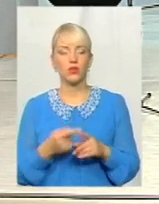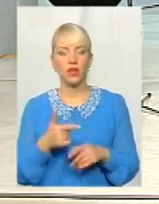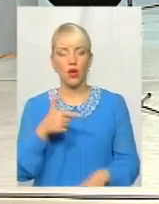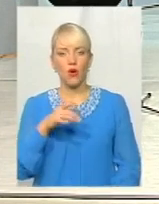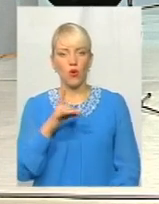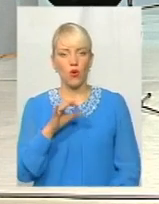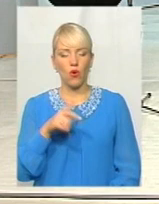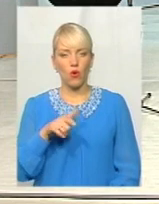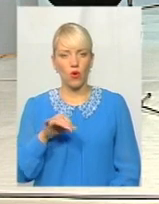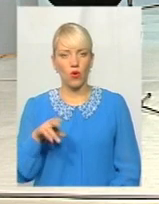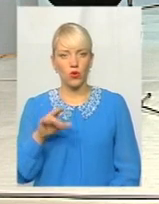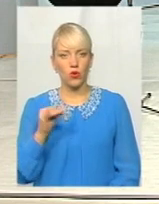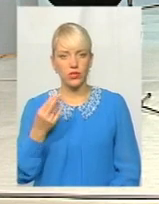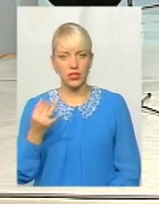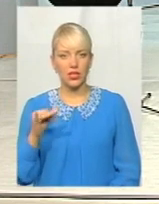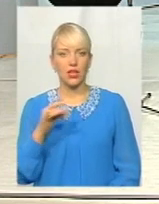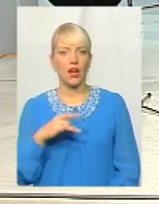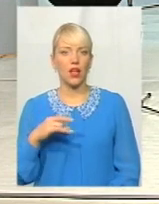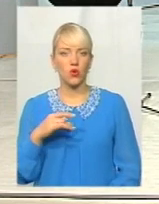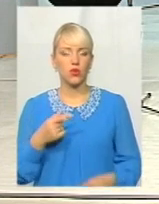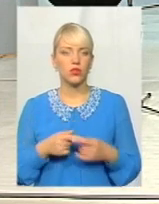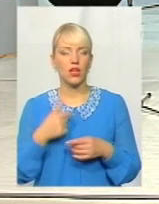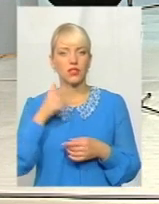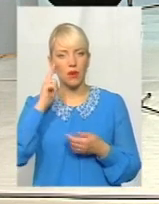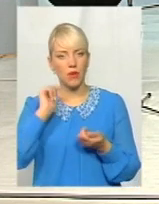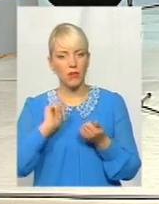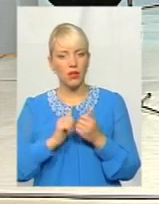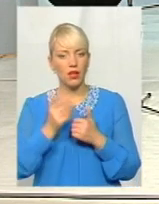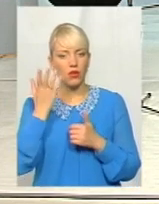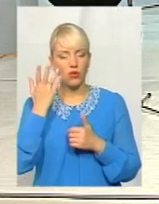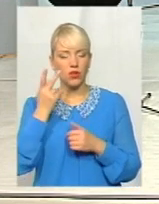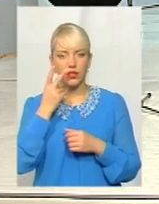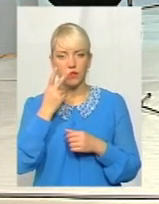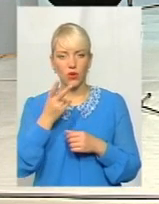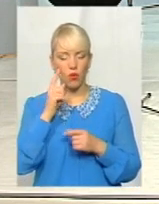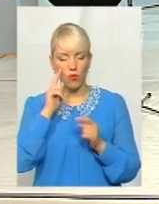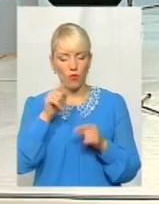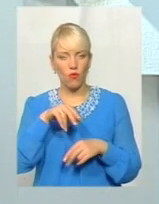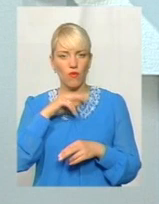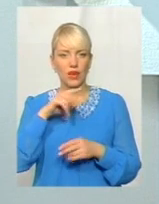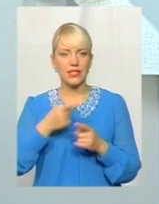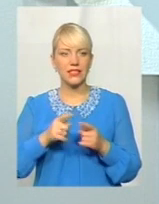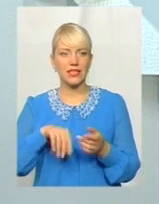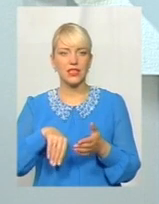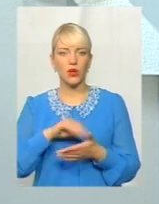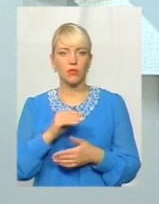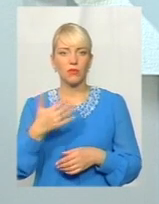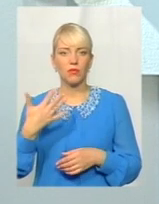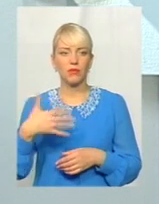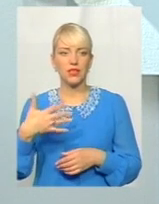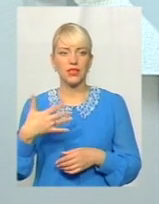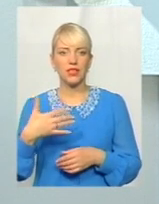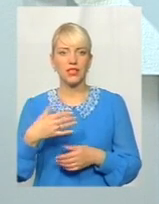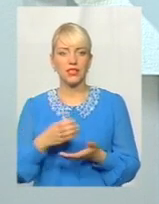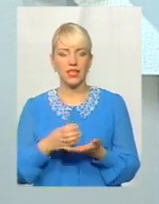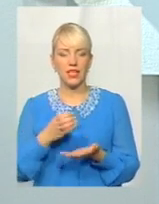Городоцького району. Я його дуже запам'ятала, тому що коли відбирали, звернула на нього увагу. Це закупівля 50